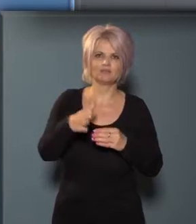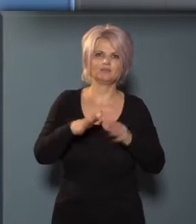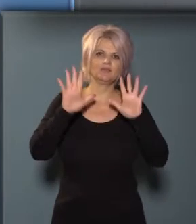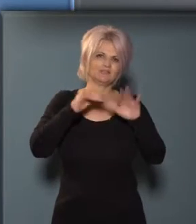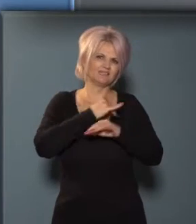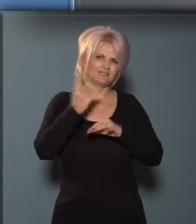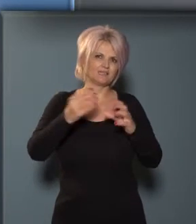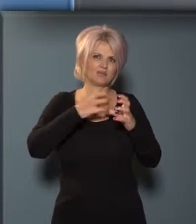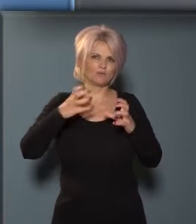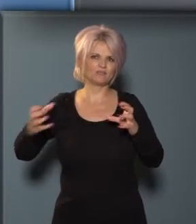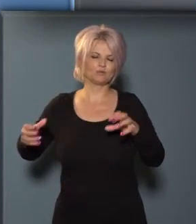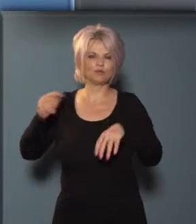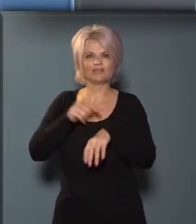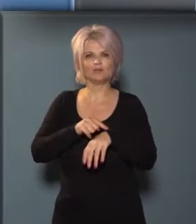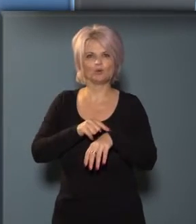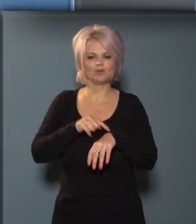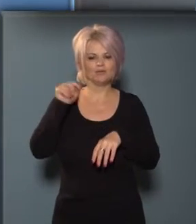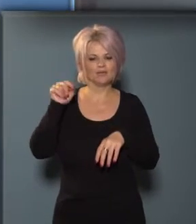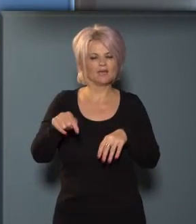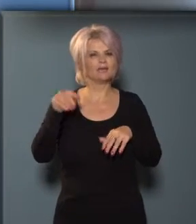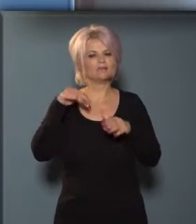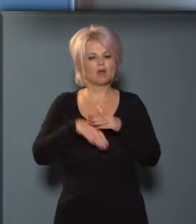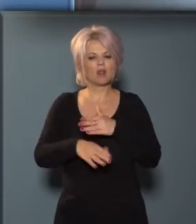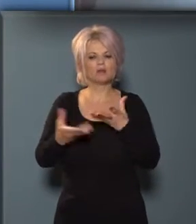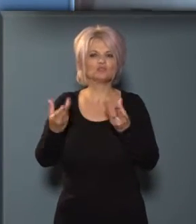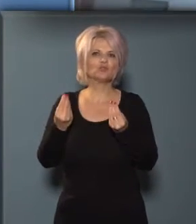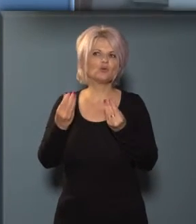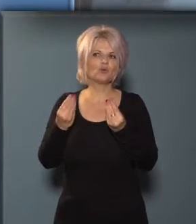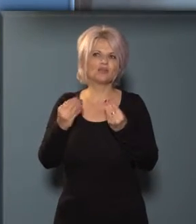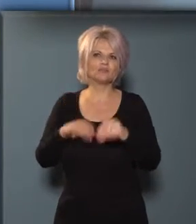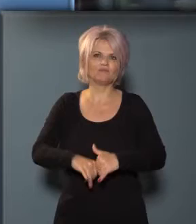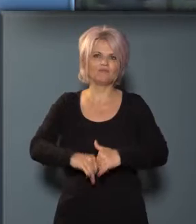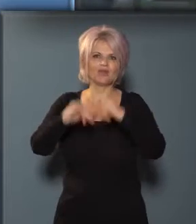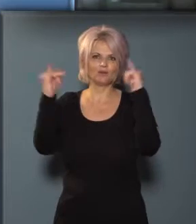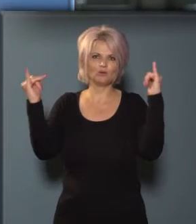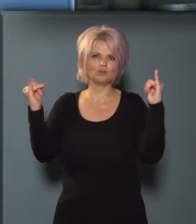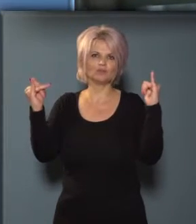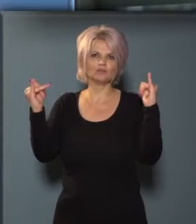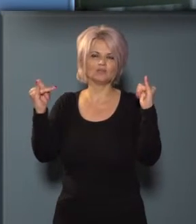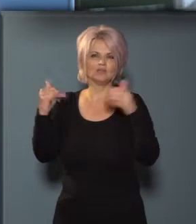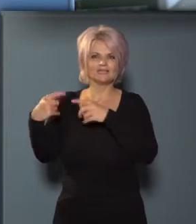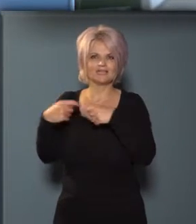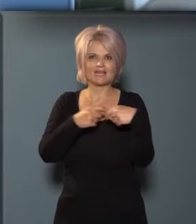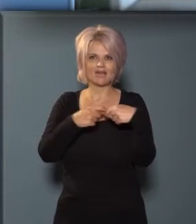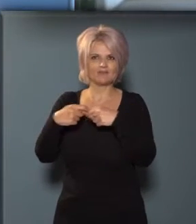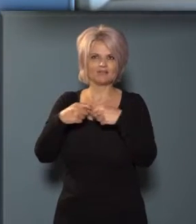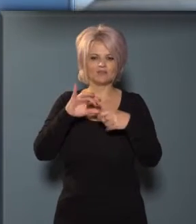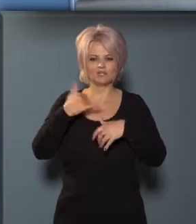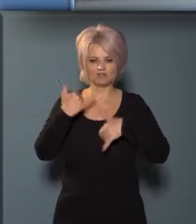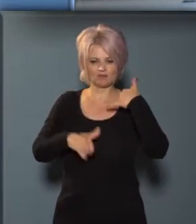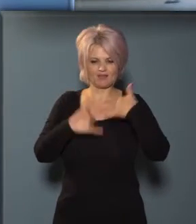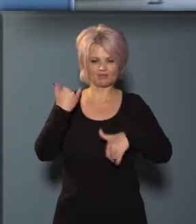az elég hosszú idő. Gondolom ez alatt sokat fejlődött maga a szervezés, meg a